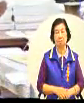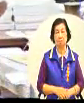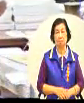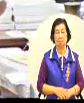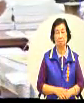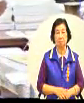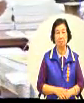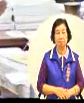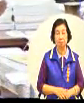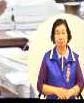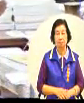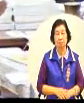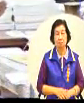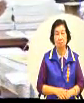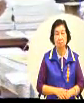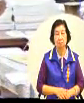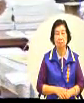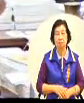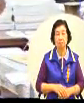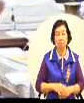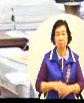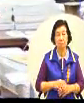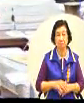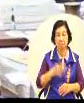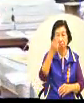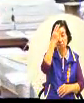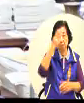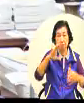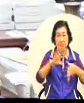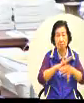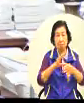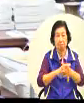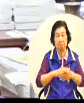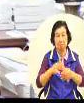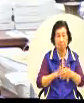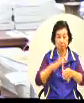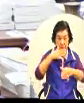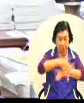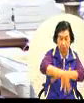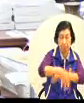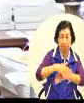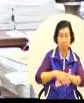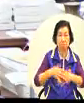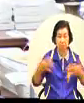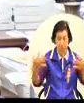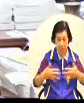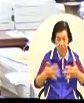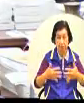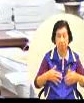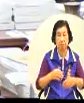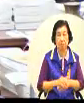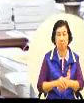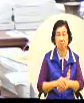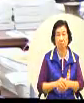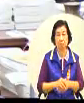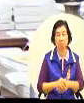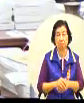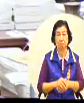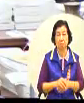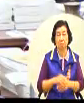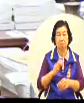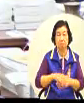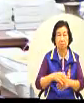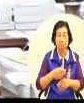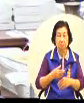夜溢引水增文水库案，也就是说增文水库夜溢引水